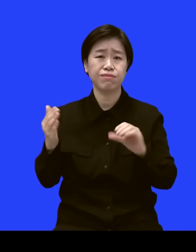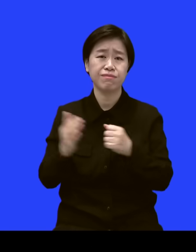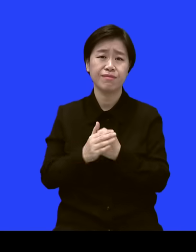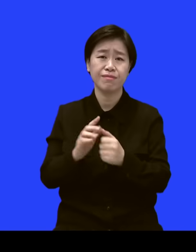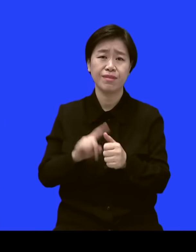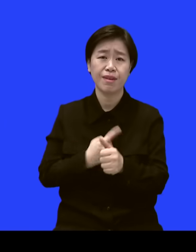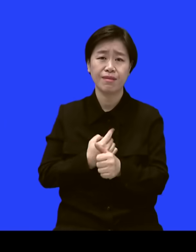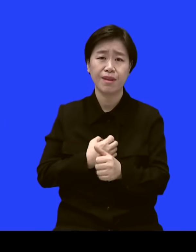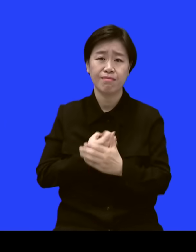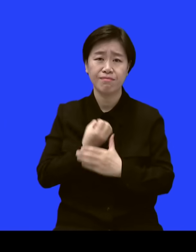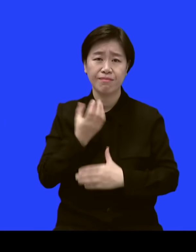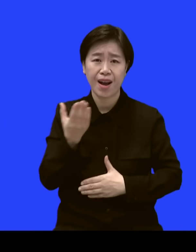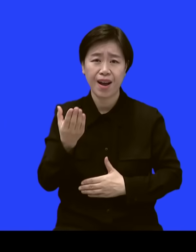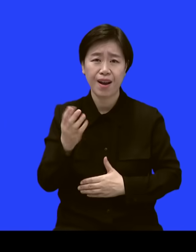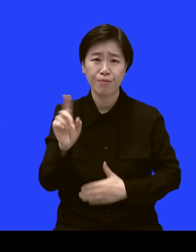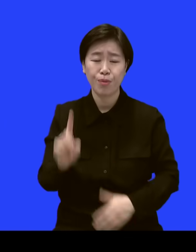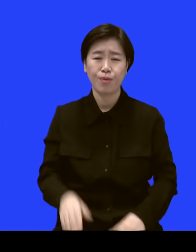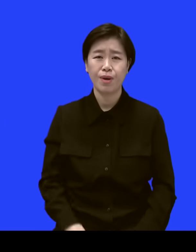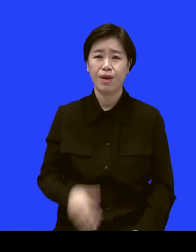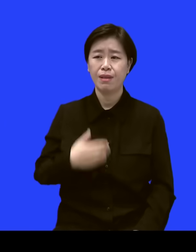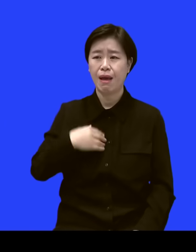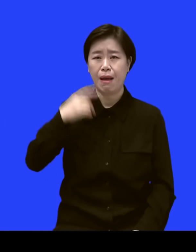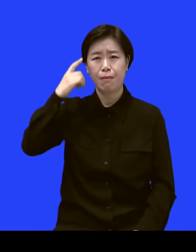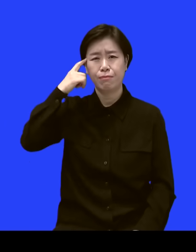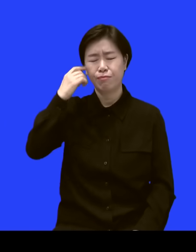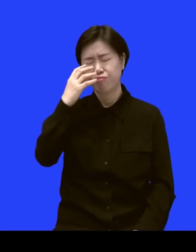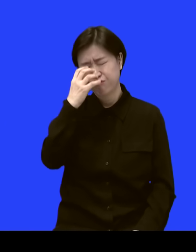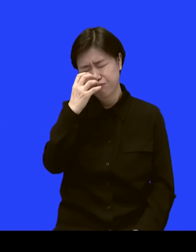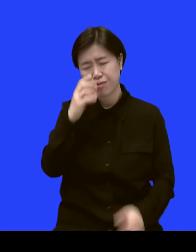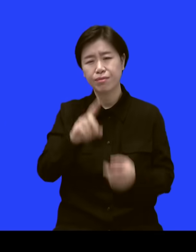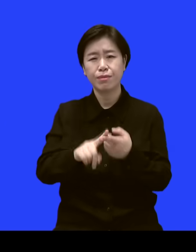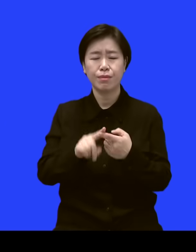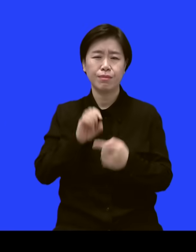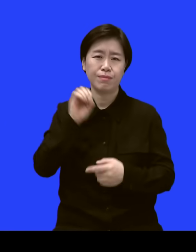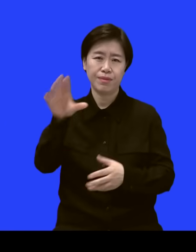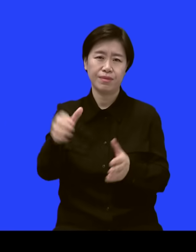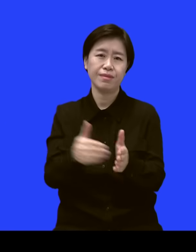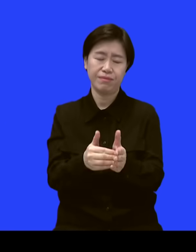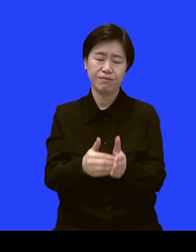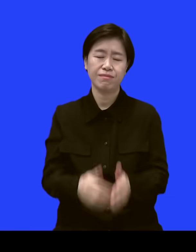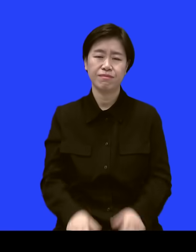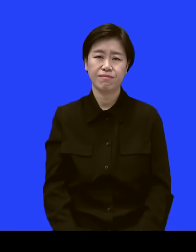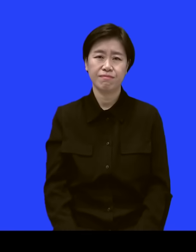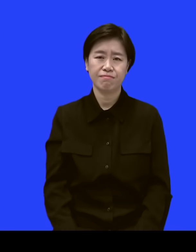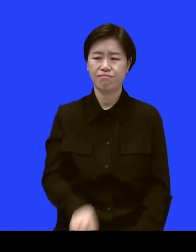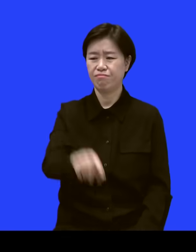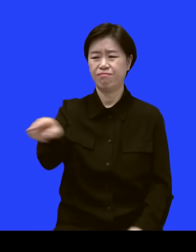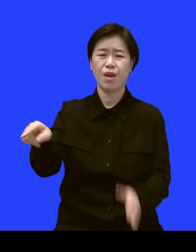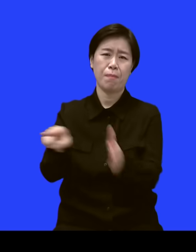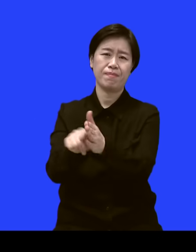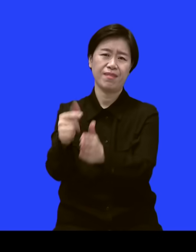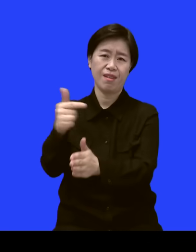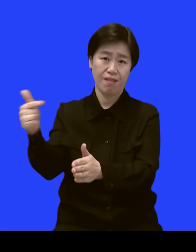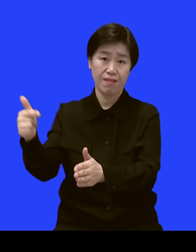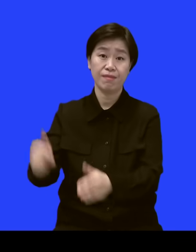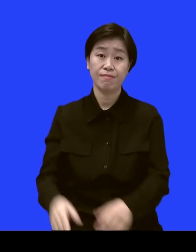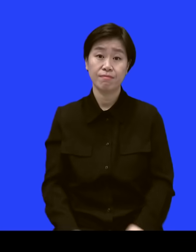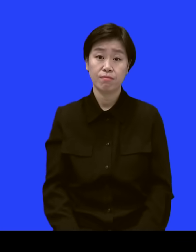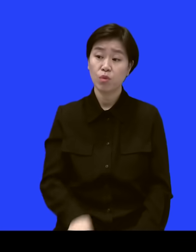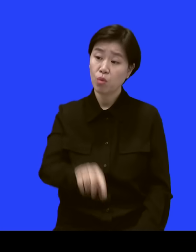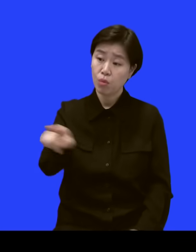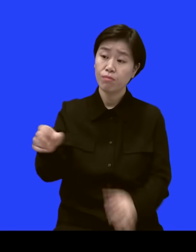이게 돌아와. 이거 절대 하면 안 돼. 제가 너무 마음이 열린 거예요. 놔버렸어요. 이분들한테. 사실 다